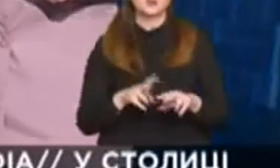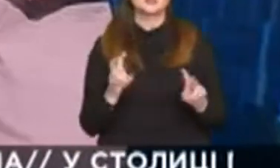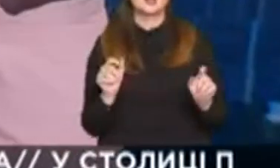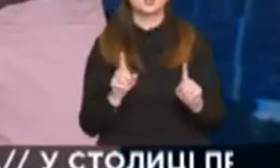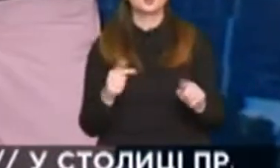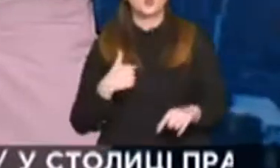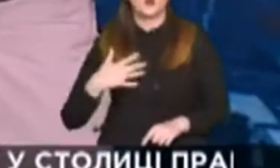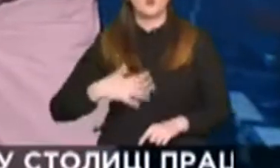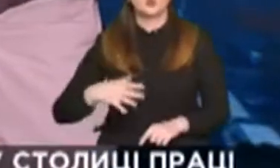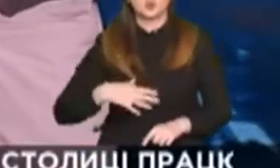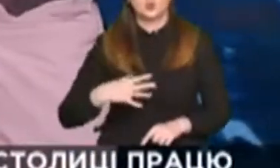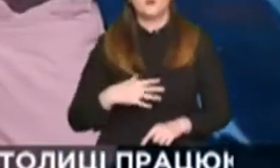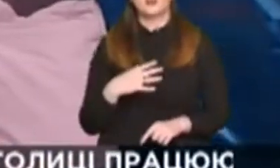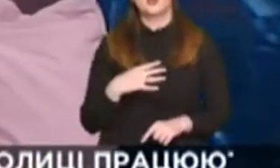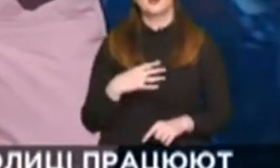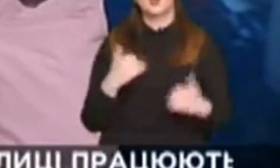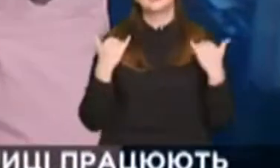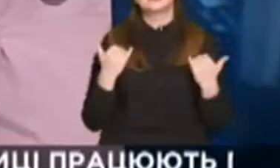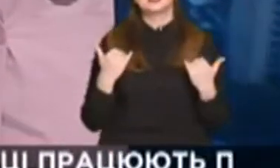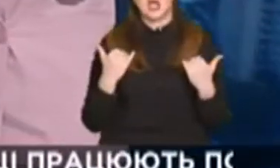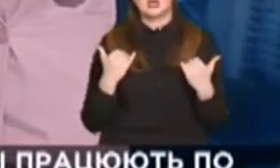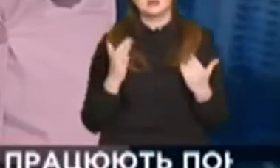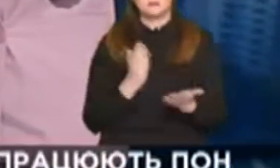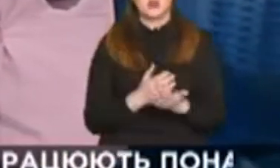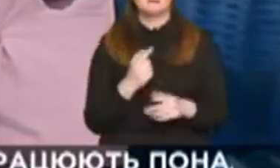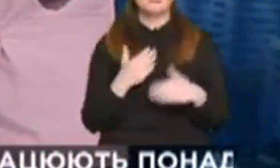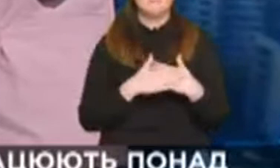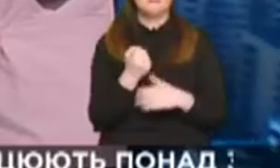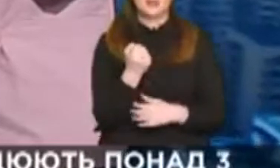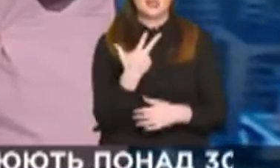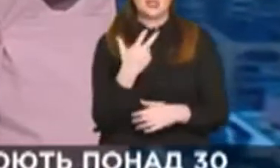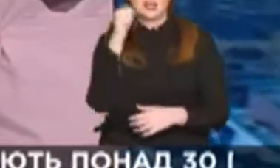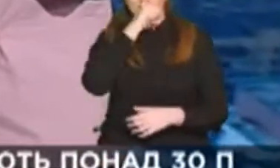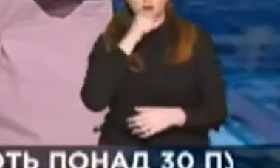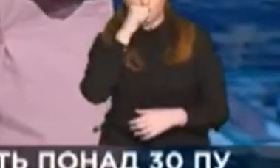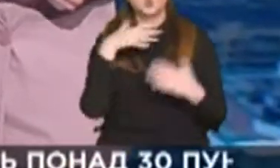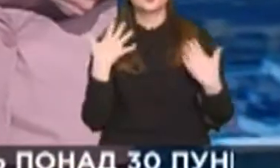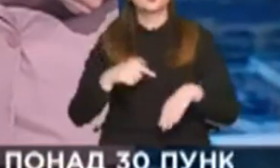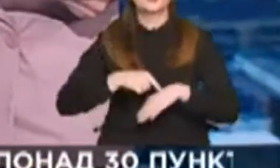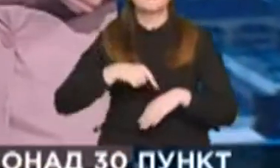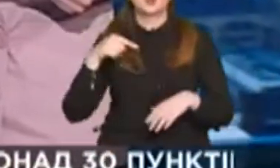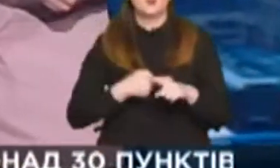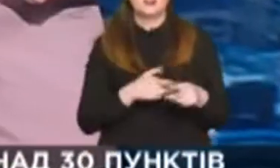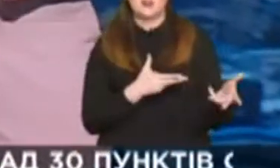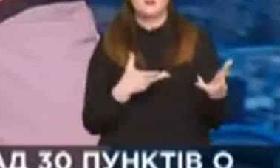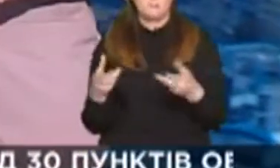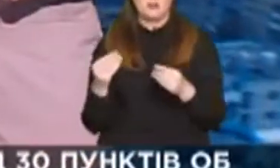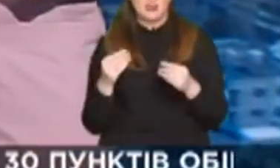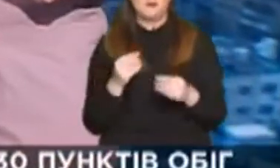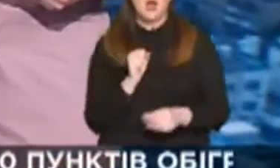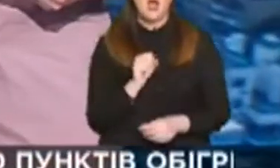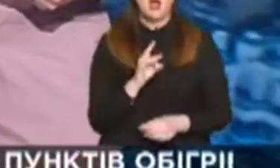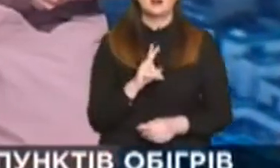нам очікувати. Сьогодні в нас зараз прямо у столиці близько 13 градусів морозу, вже відчувається цей вплив арктичного